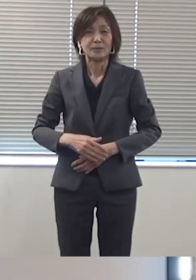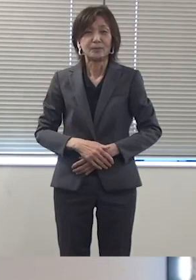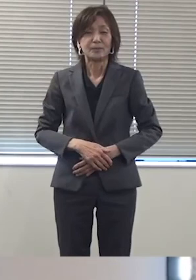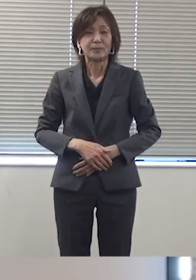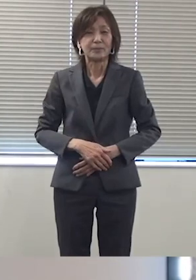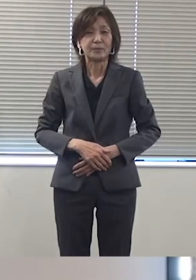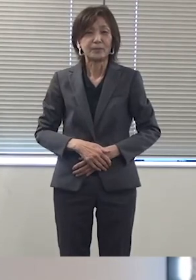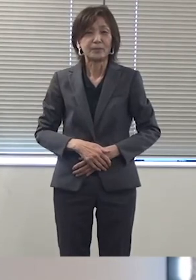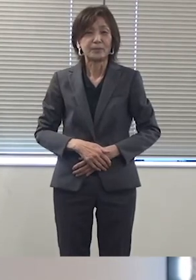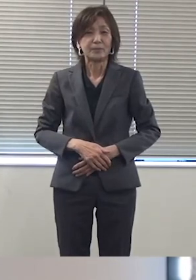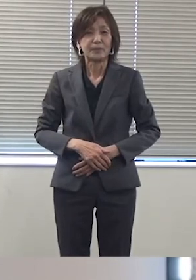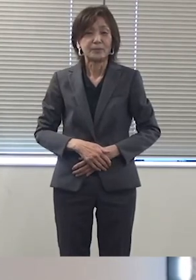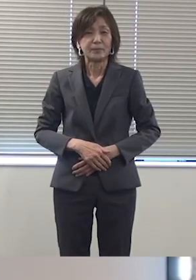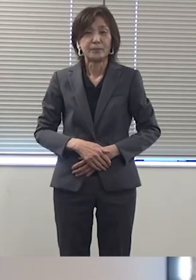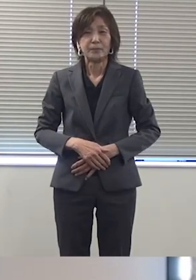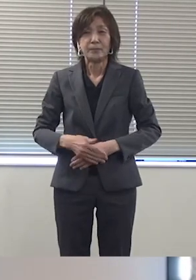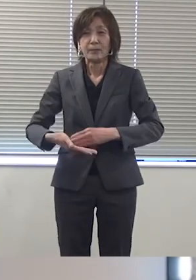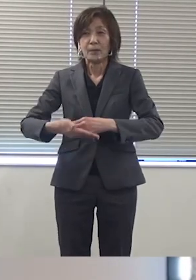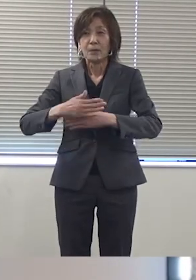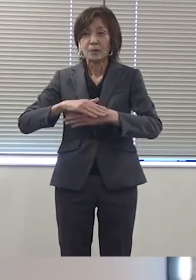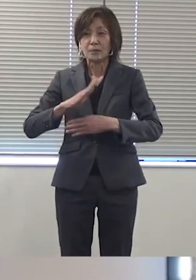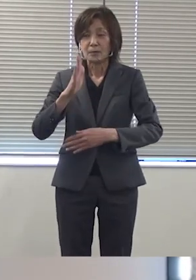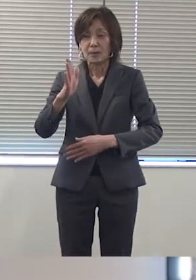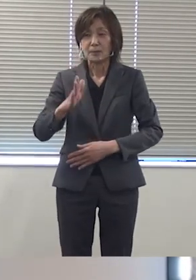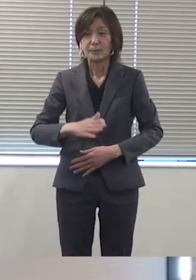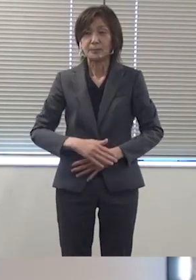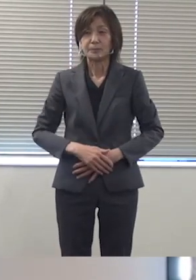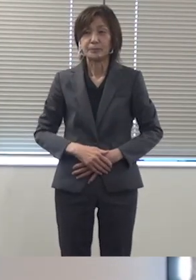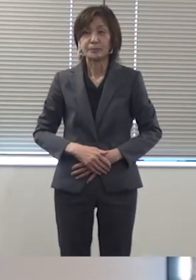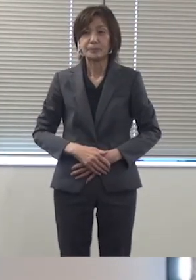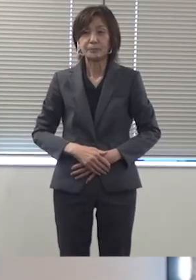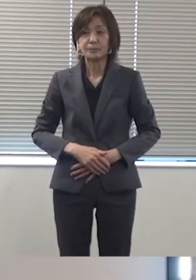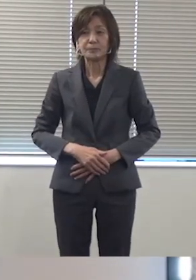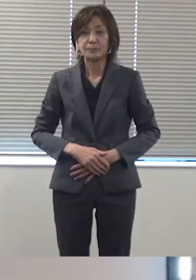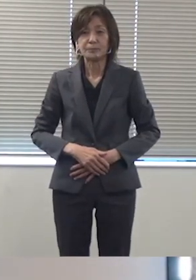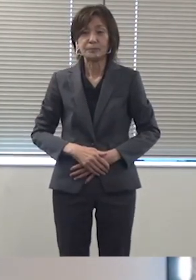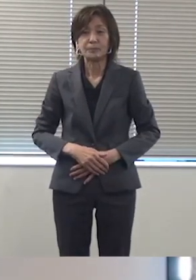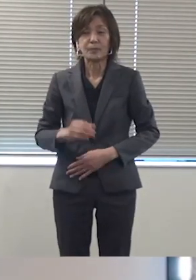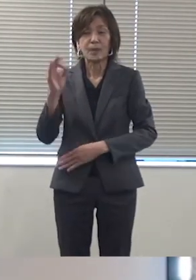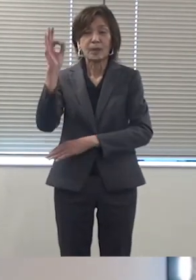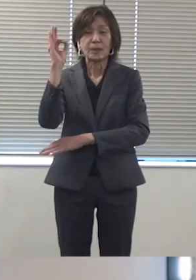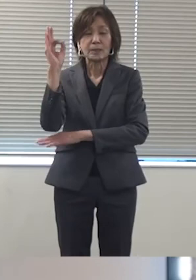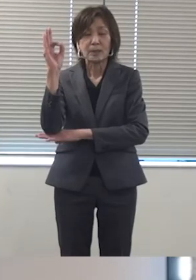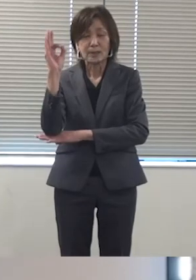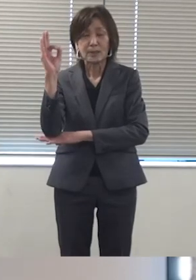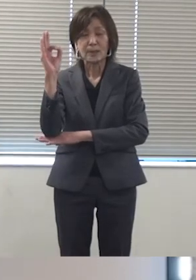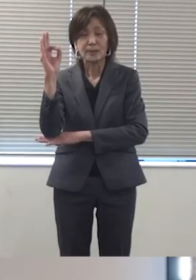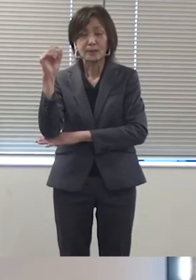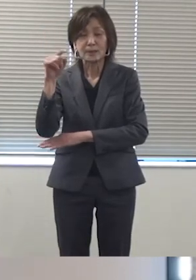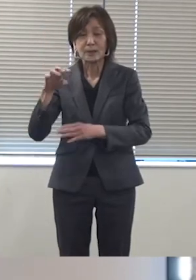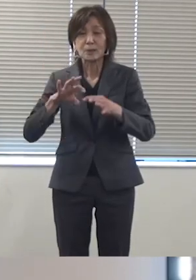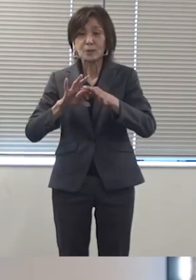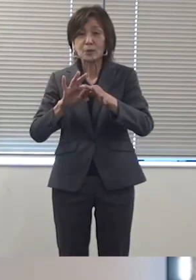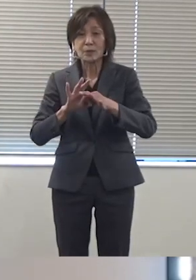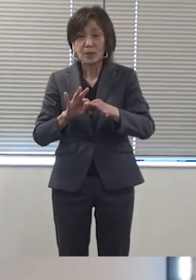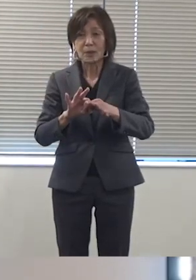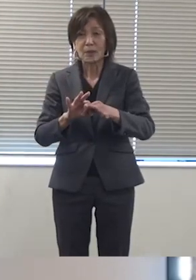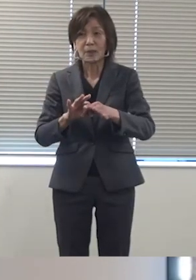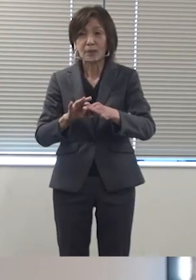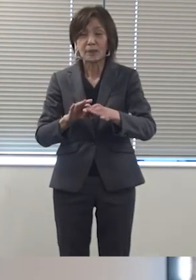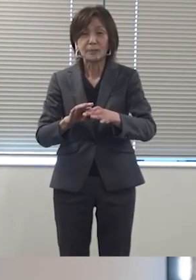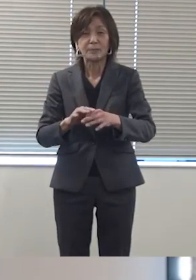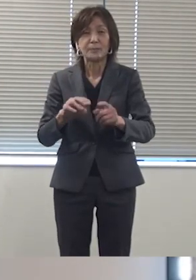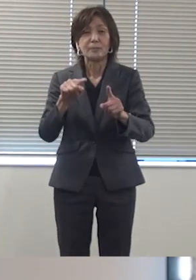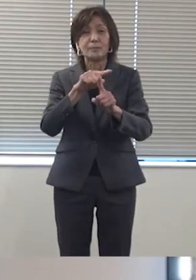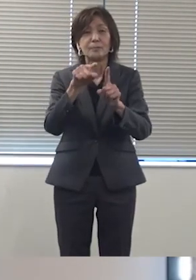本チェーンの41ページに一応載っておりますけど、財政30年のサブテクロジは5年